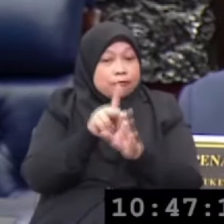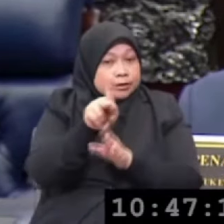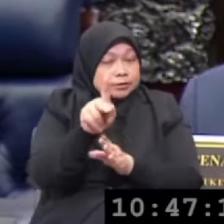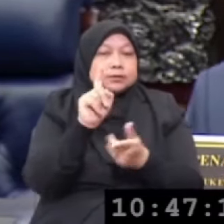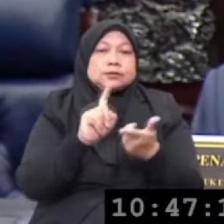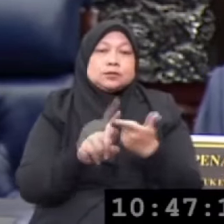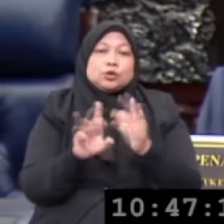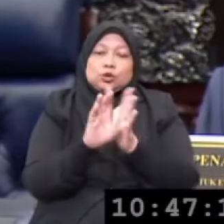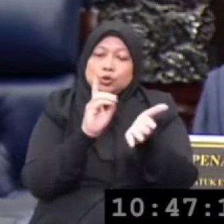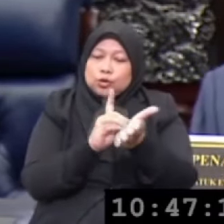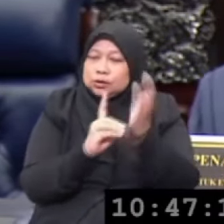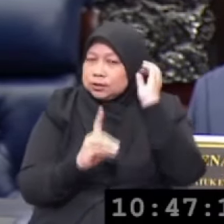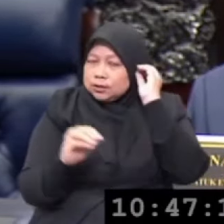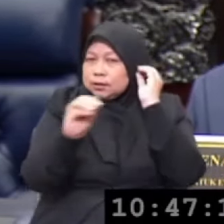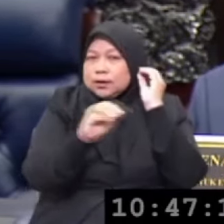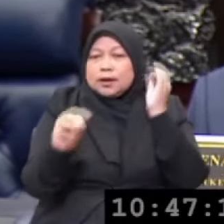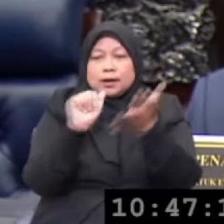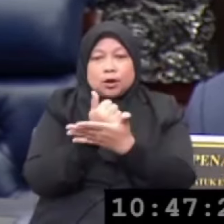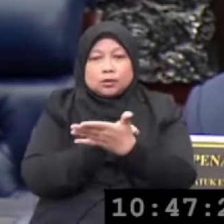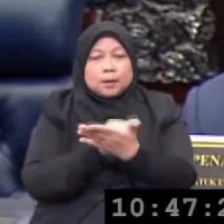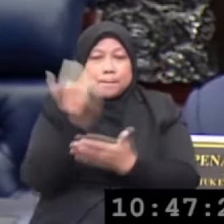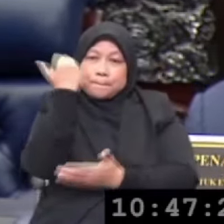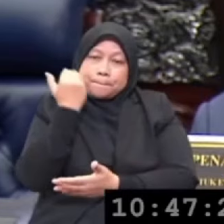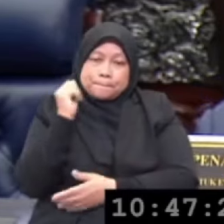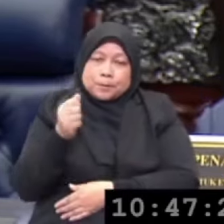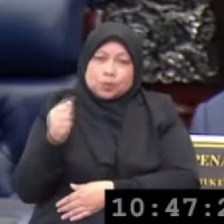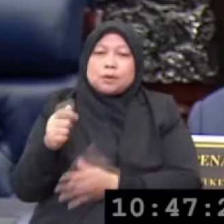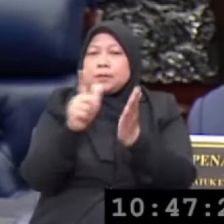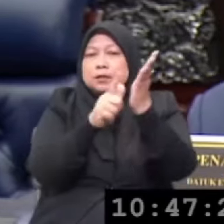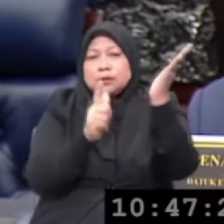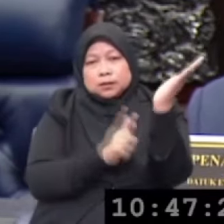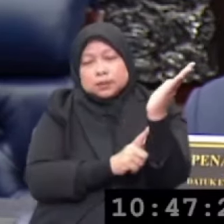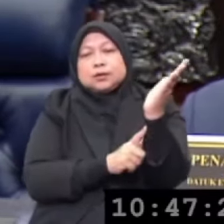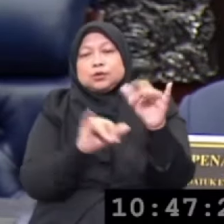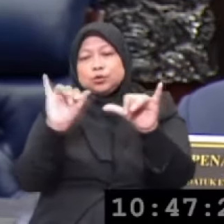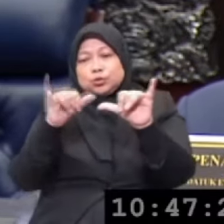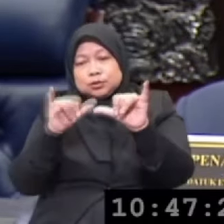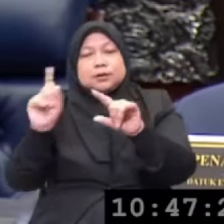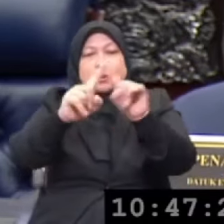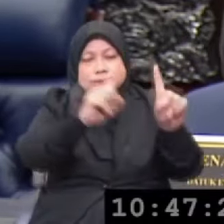profesional seperti doktor, accountant, peguam, jurutera dan lain-lain.